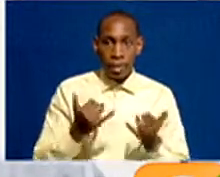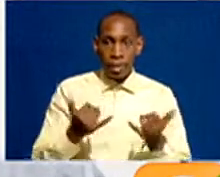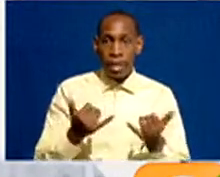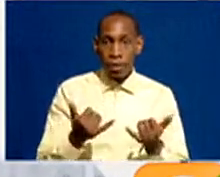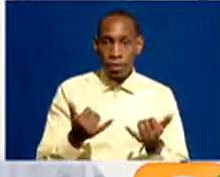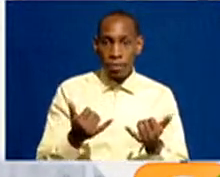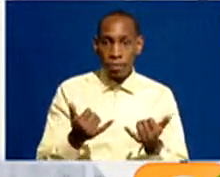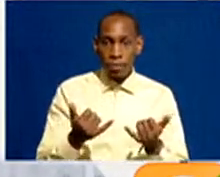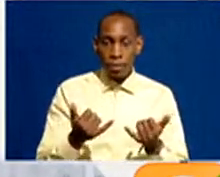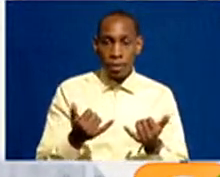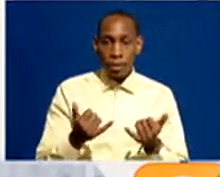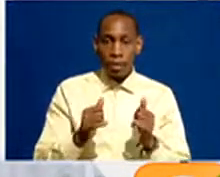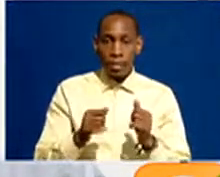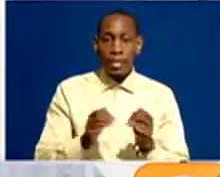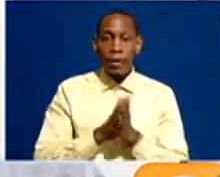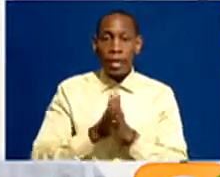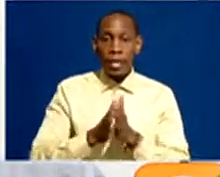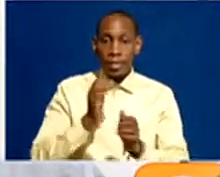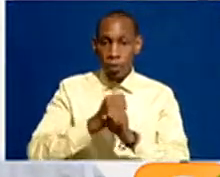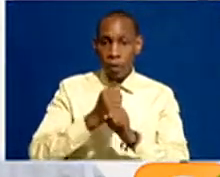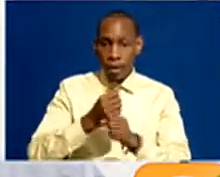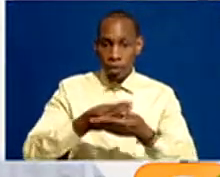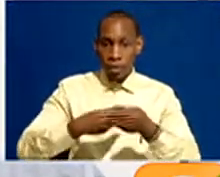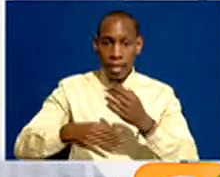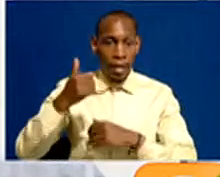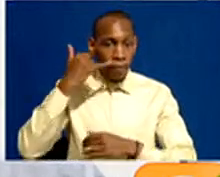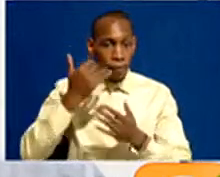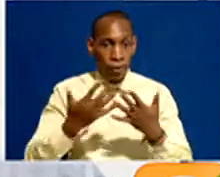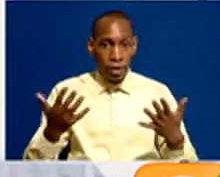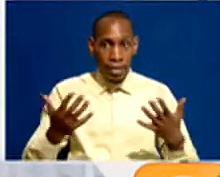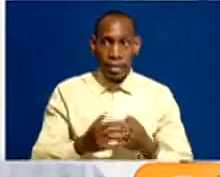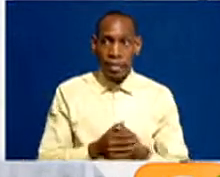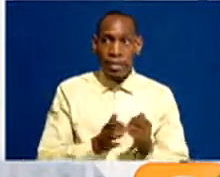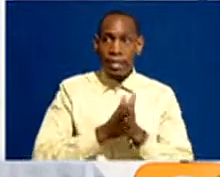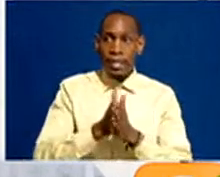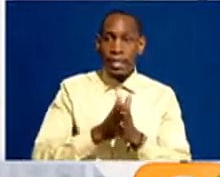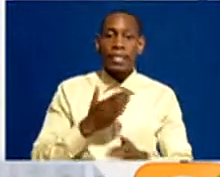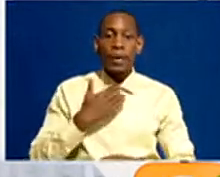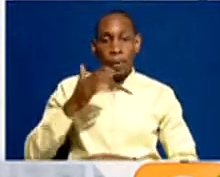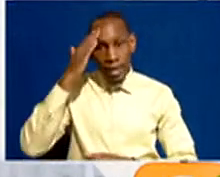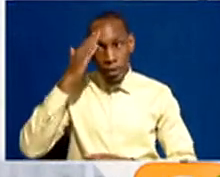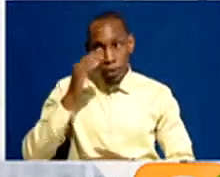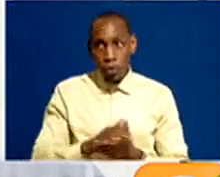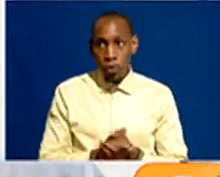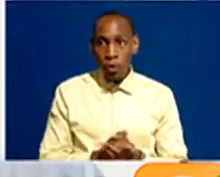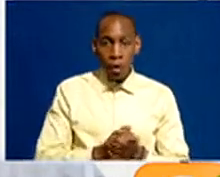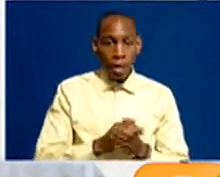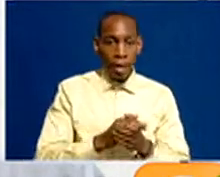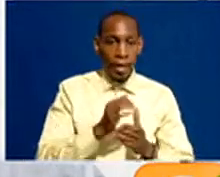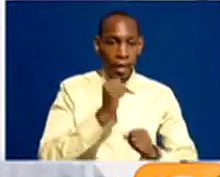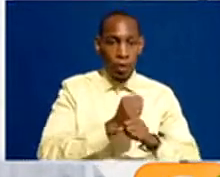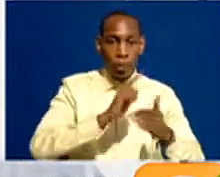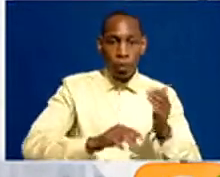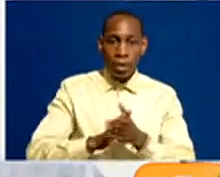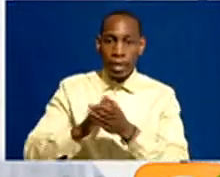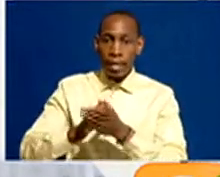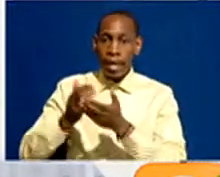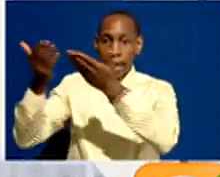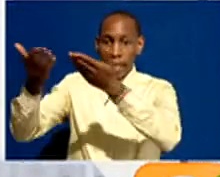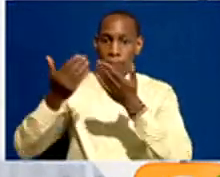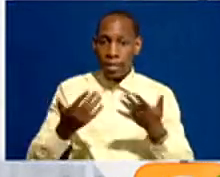kukua na hiyo mind, naweza penda kufanya hii kazi ya simu sasa. Nikakuwa na ile interest ya kutaka kujua anafanya nini na nini. Analeta mzigo